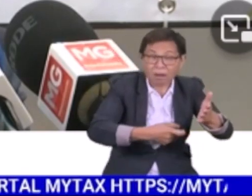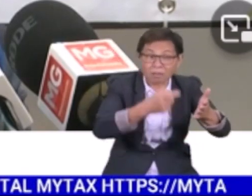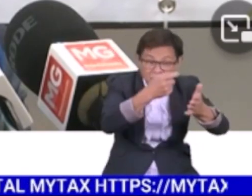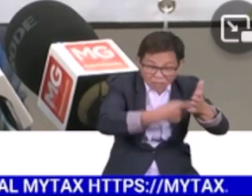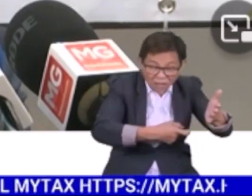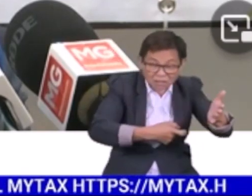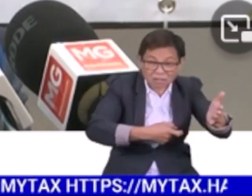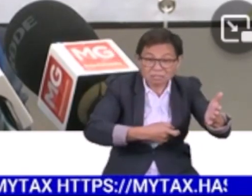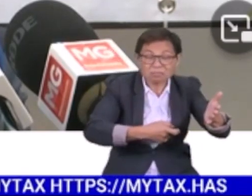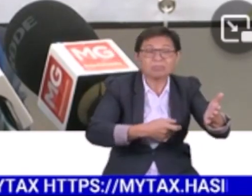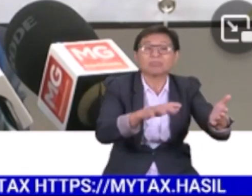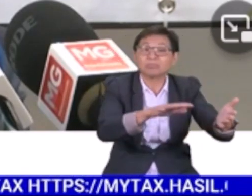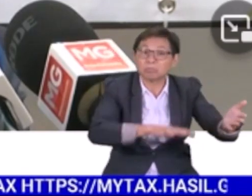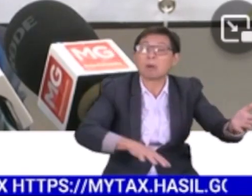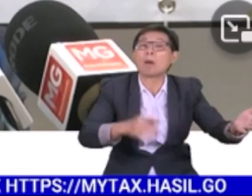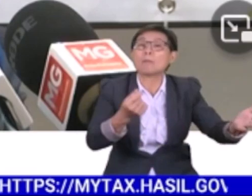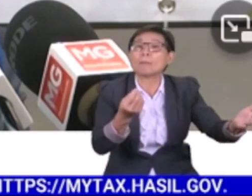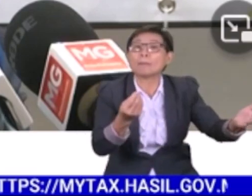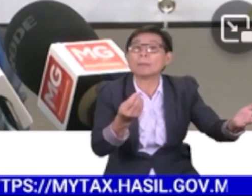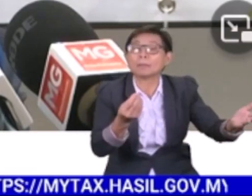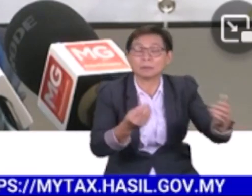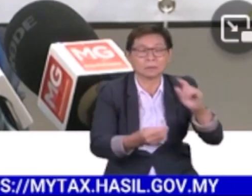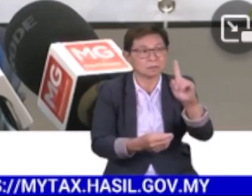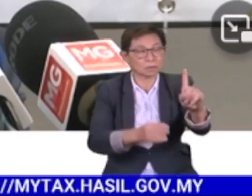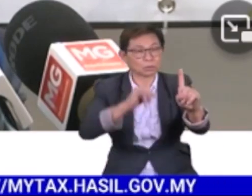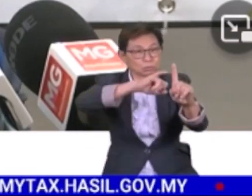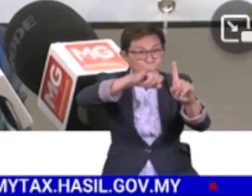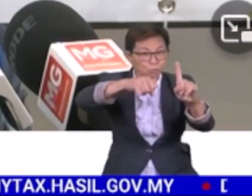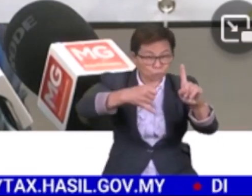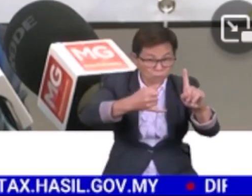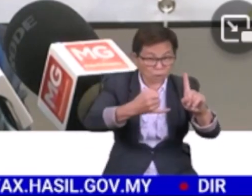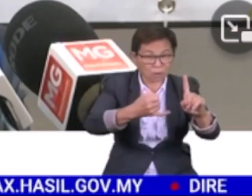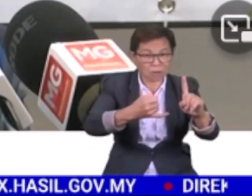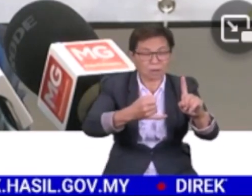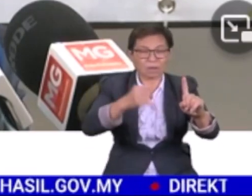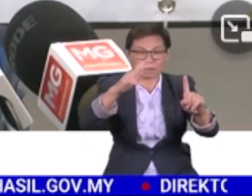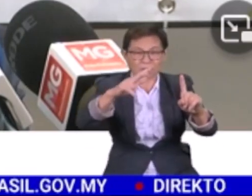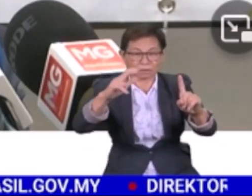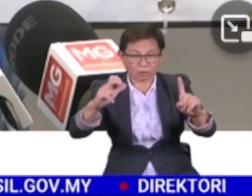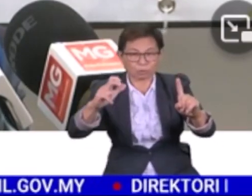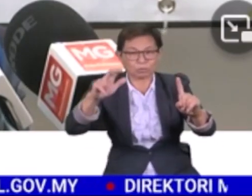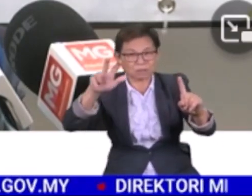terlibat dianggarkan sebanyak 1 juta 336.000